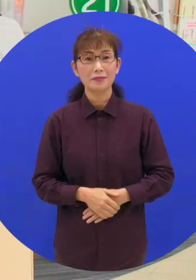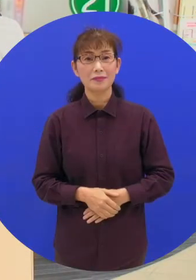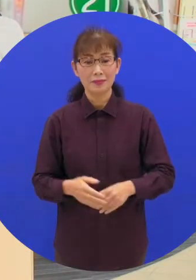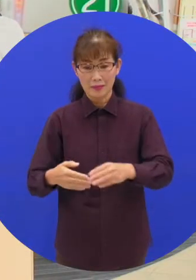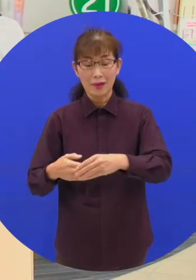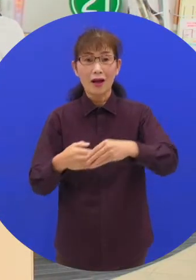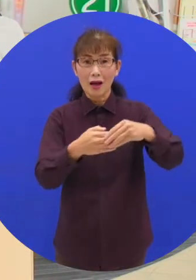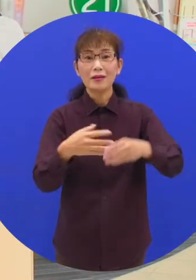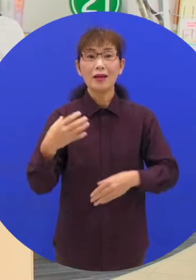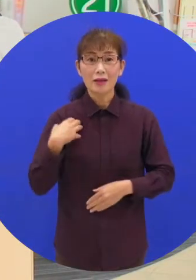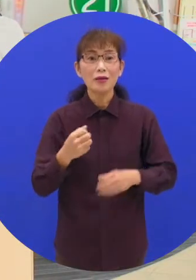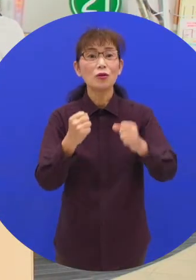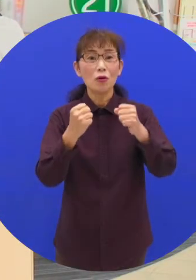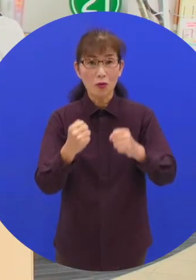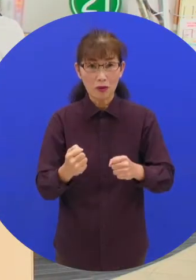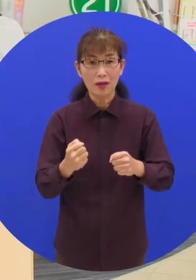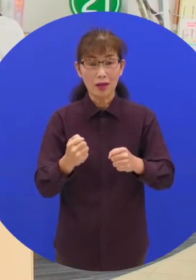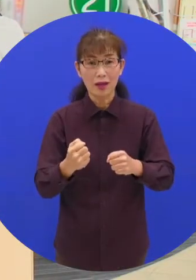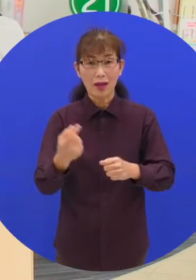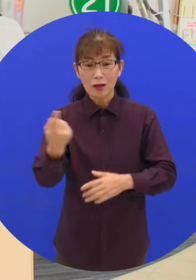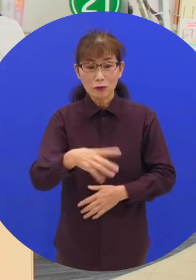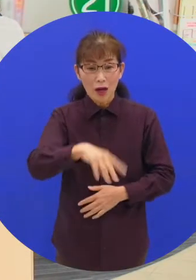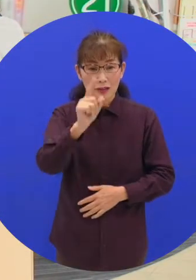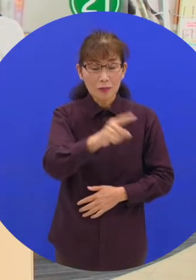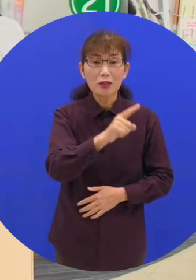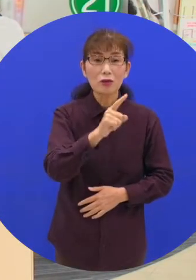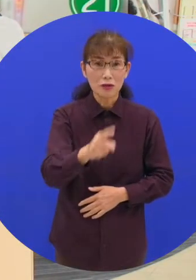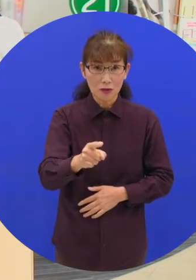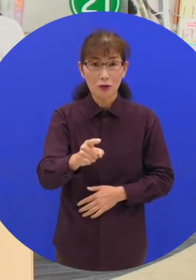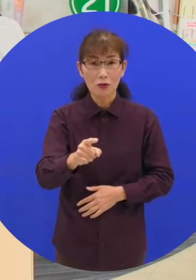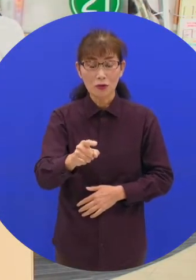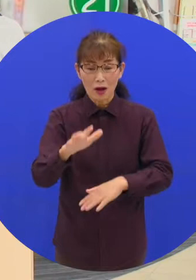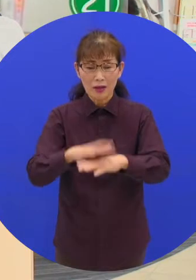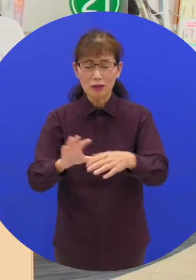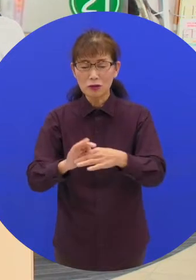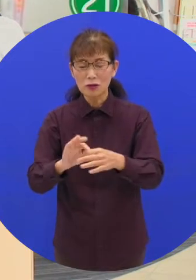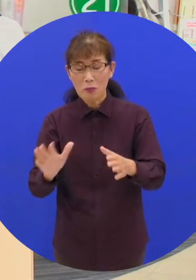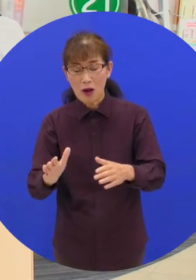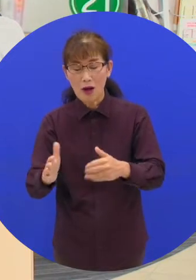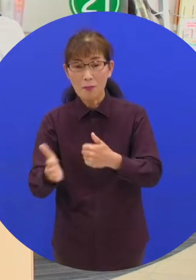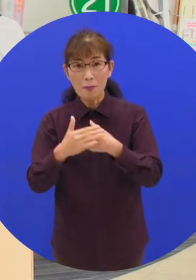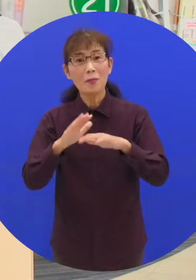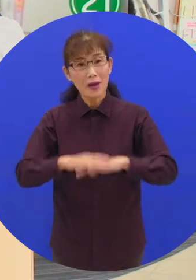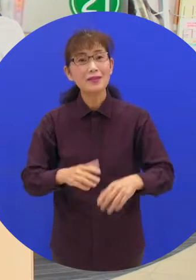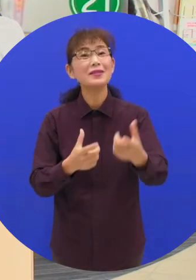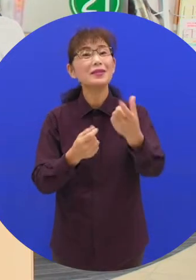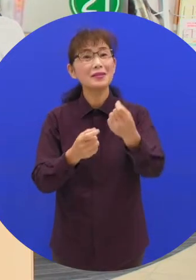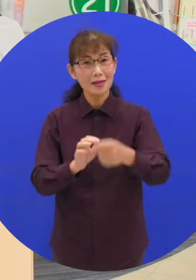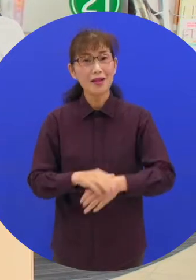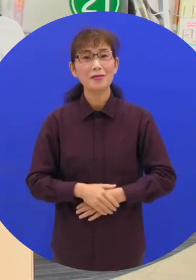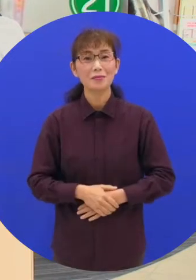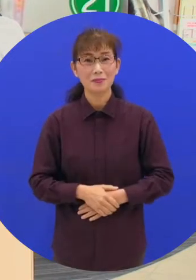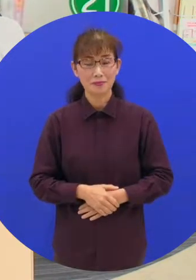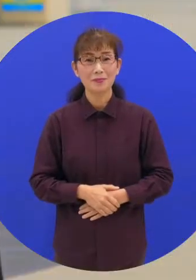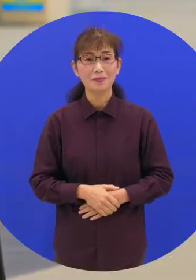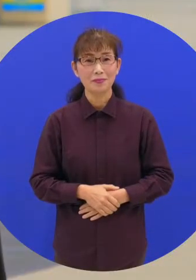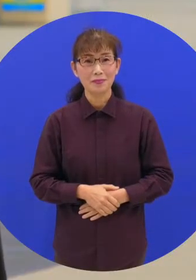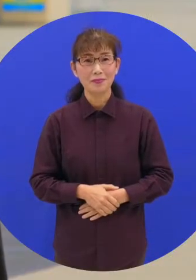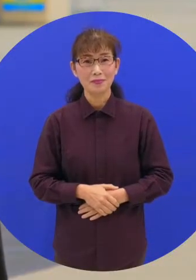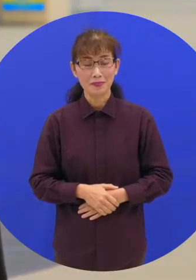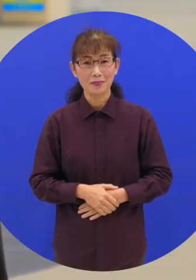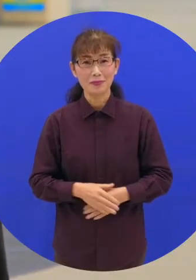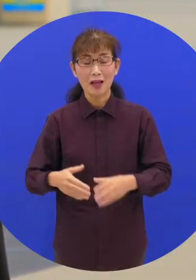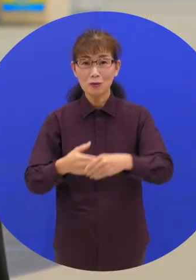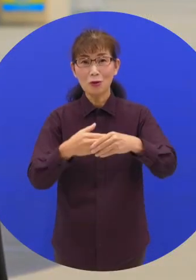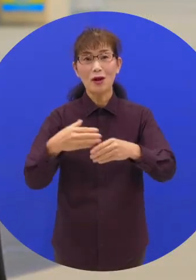お客様を案内する係の人もいて、初めて来る方や手続きに悩んでいる方も安心ですね。 はい、フロア